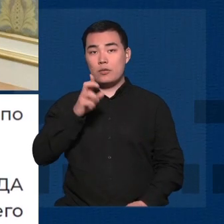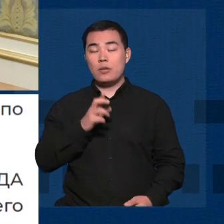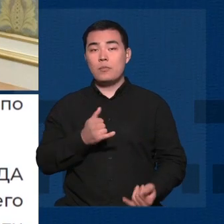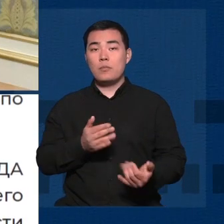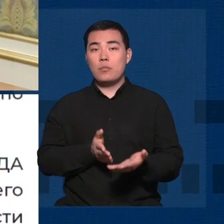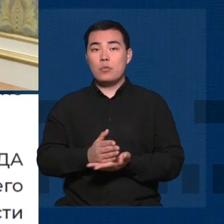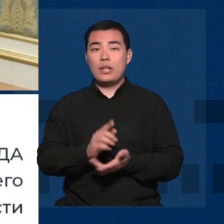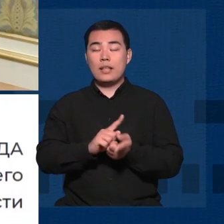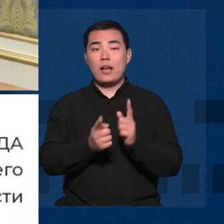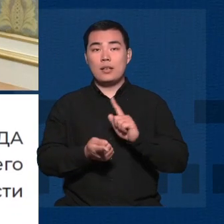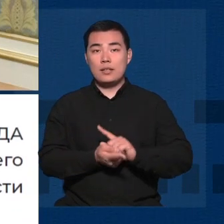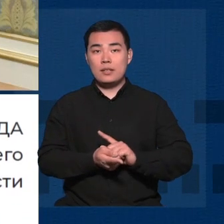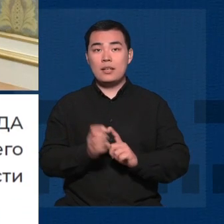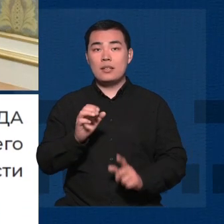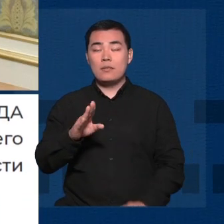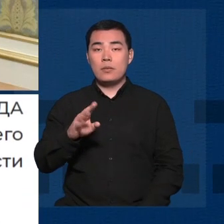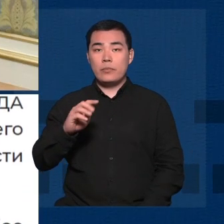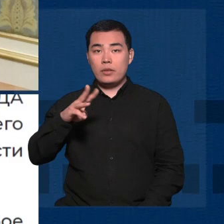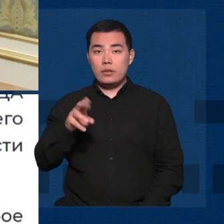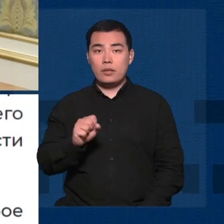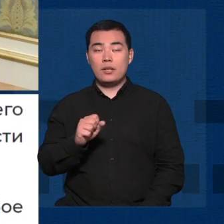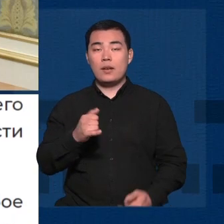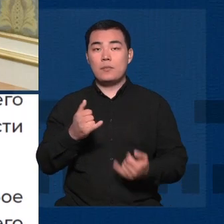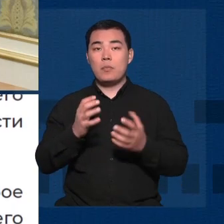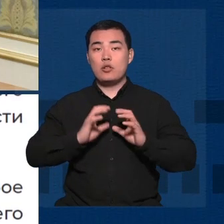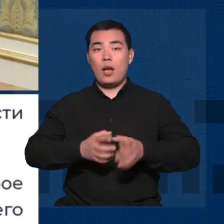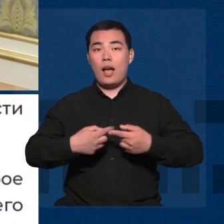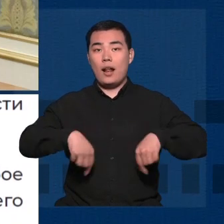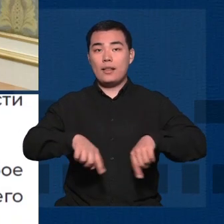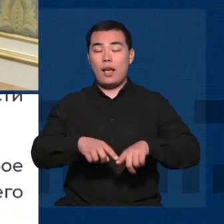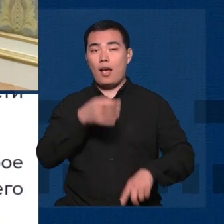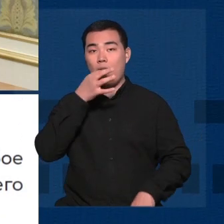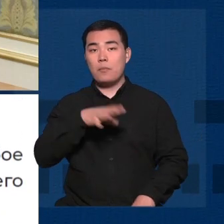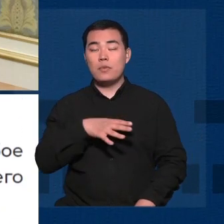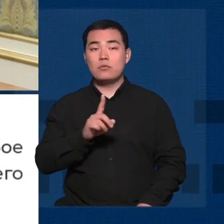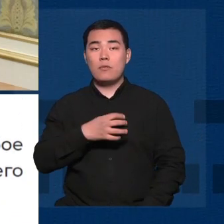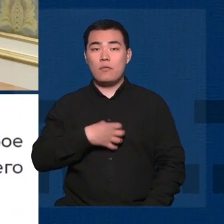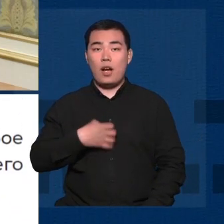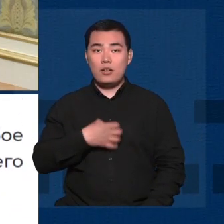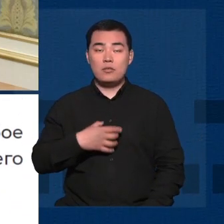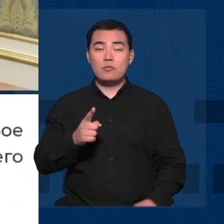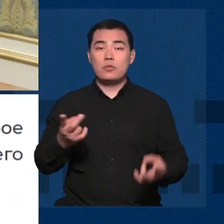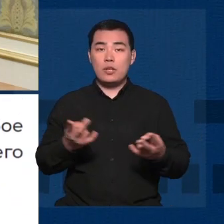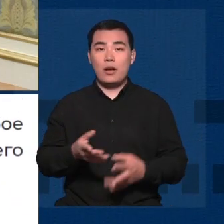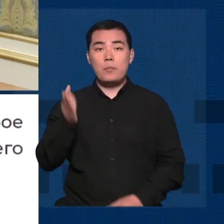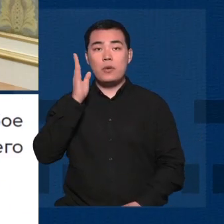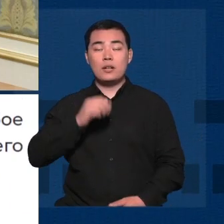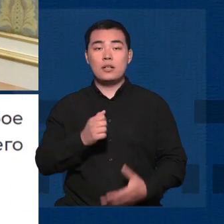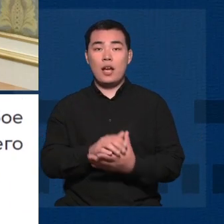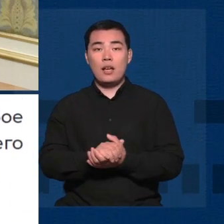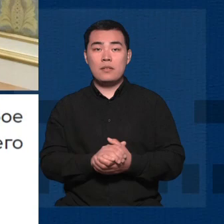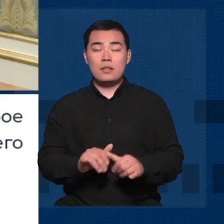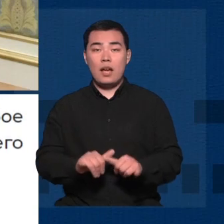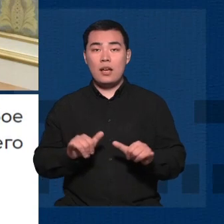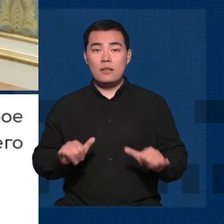пути трансформации СВМДА в международную организацию. Он подчеркнул необходимость дальнейшего развития объединения